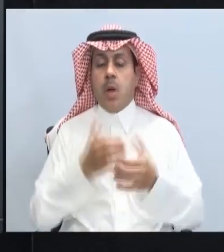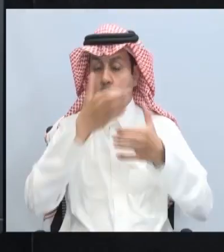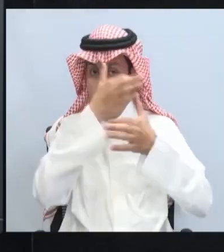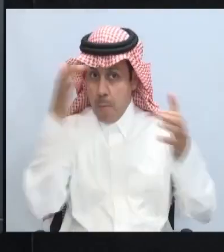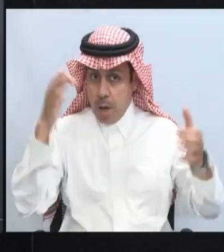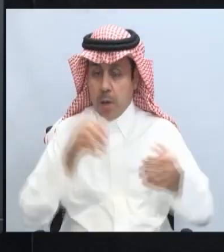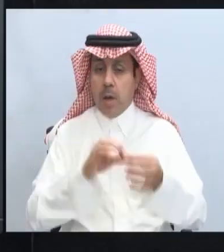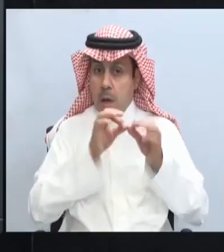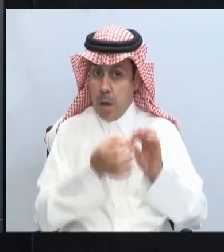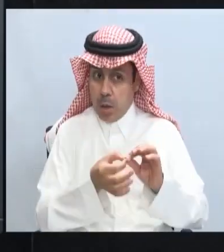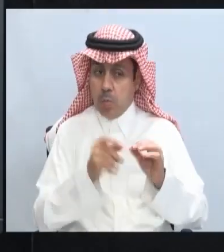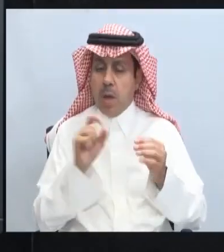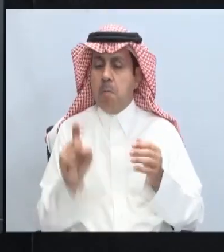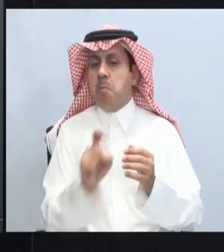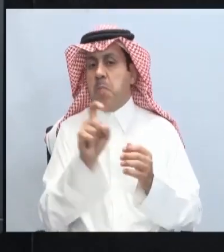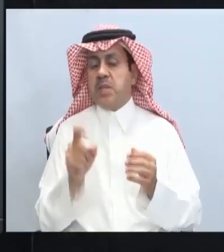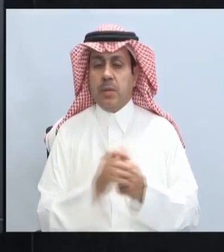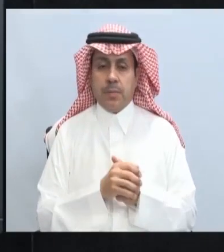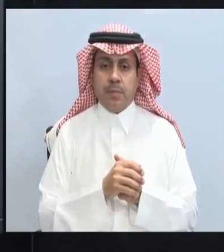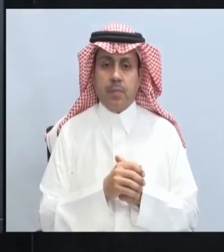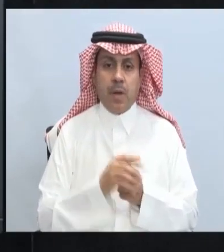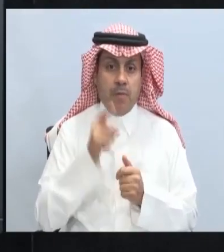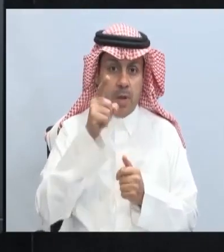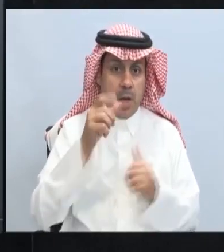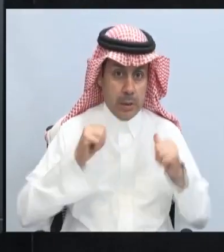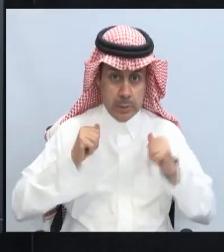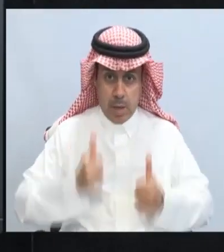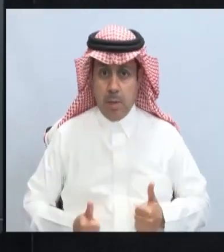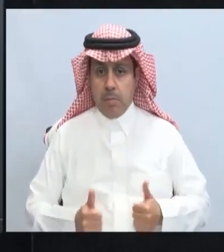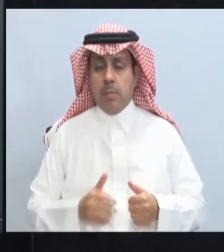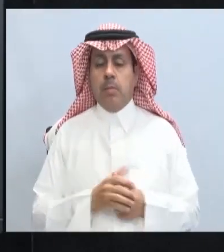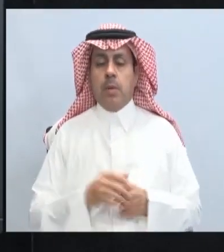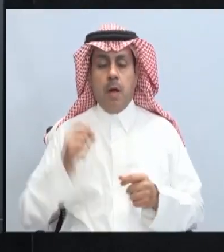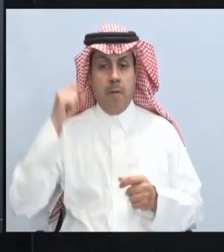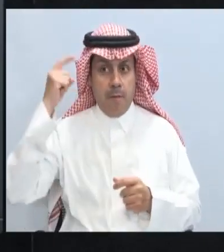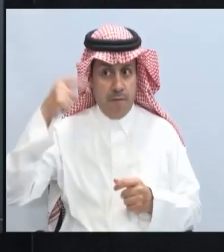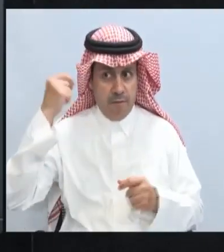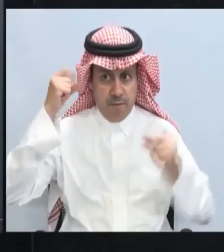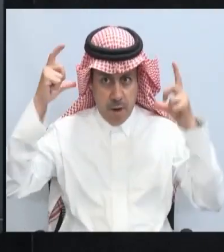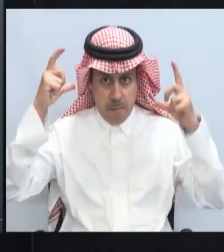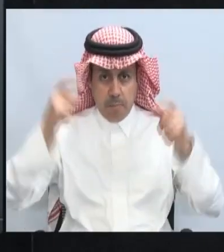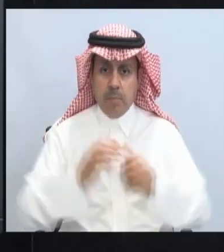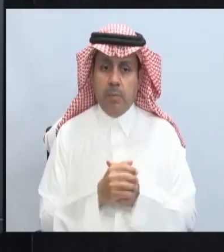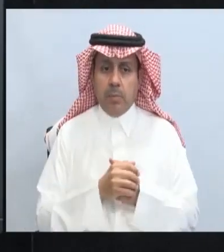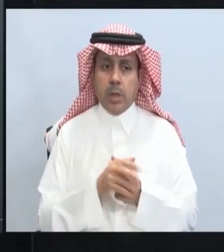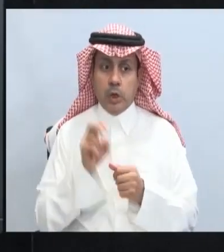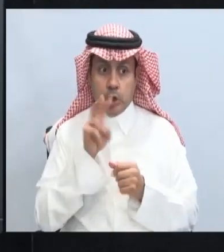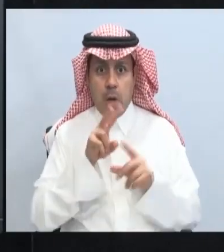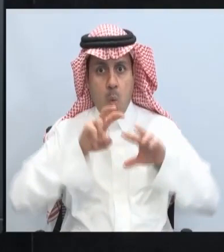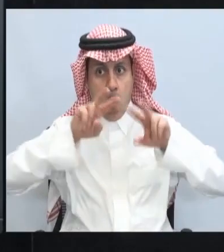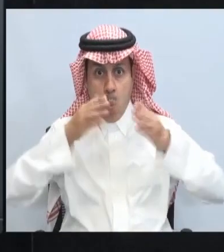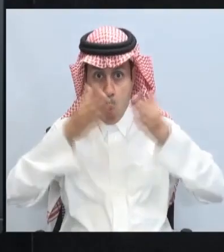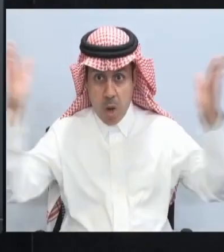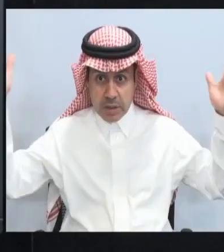بها هذه المسائل فاذا كان للطالب تلك الملكه والمعرفه والاطلاع الواسع